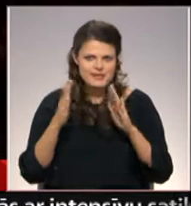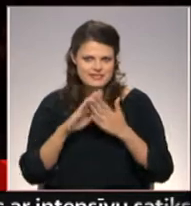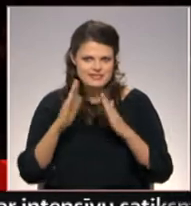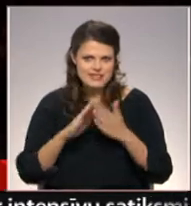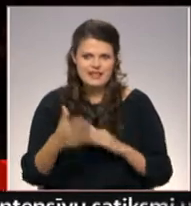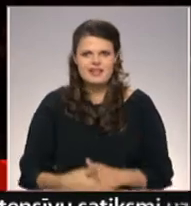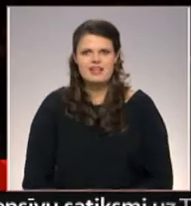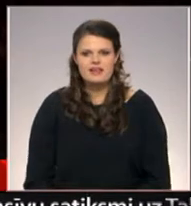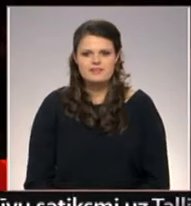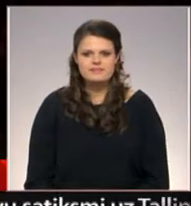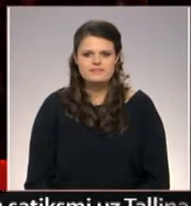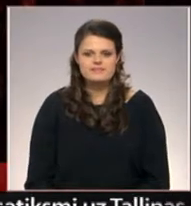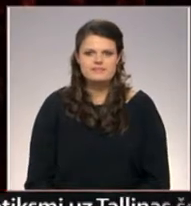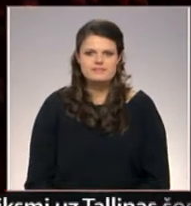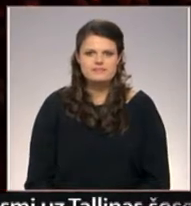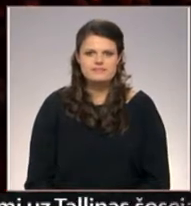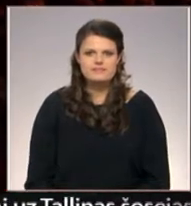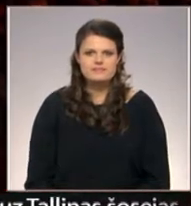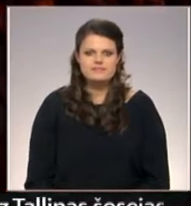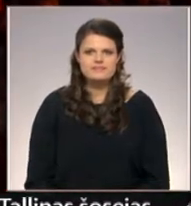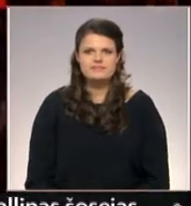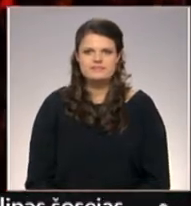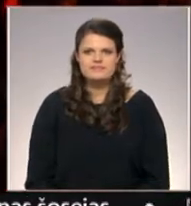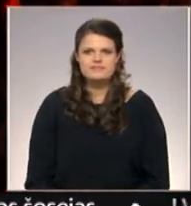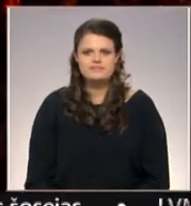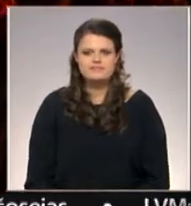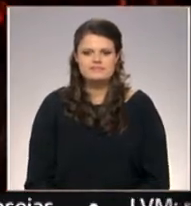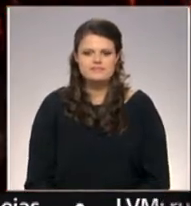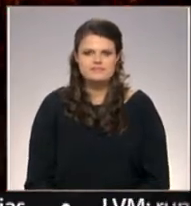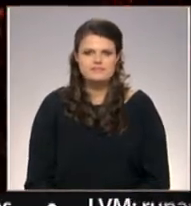Ieva Benekalda, Lanspēršvits, Skrundas televīzija.